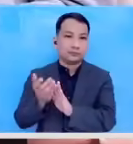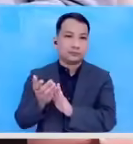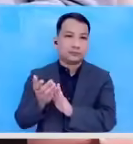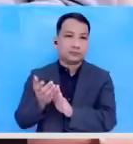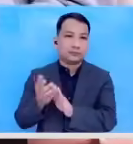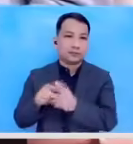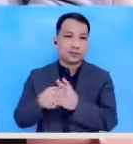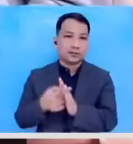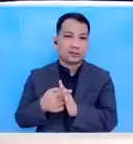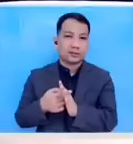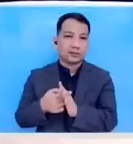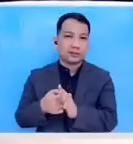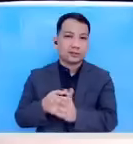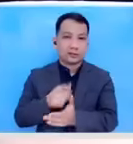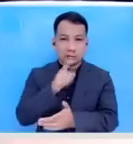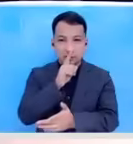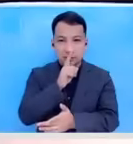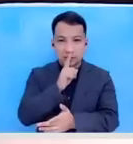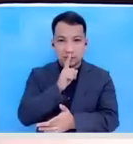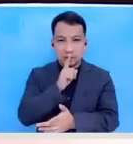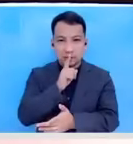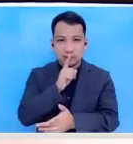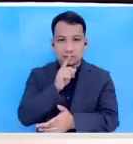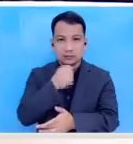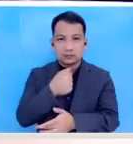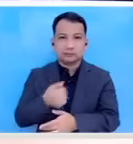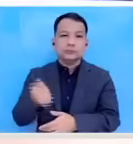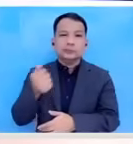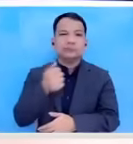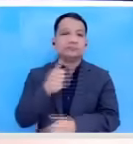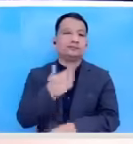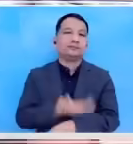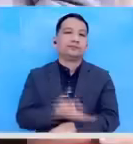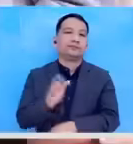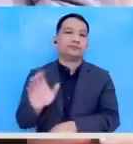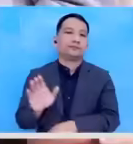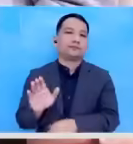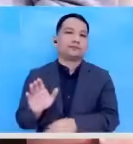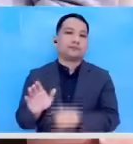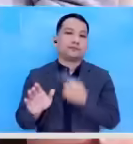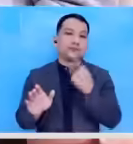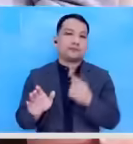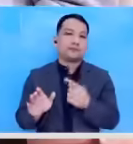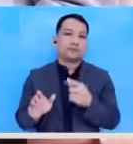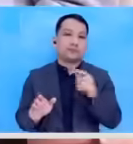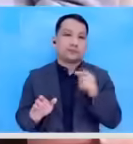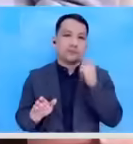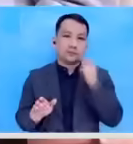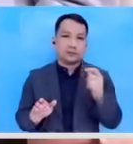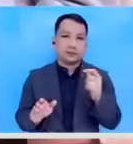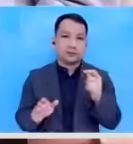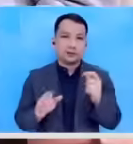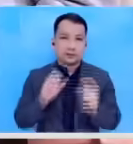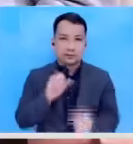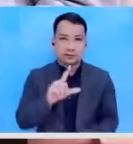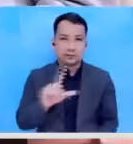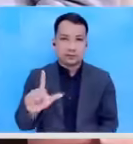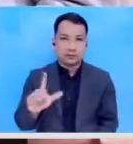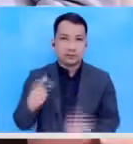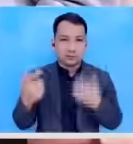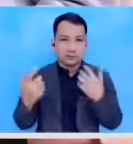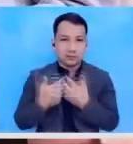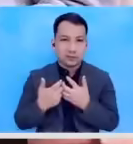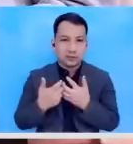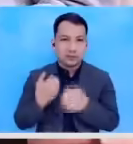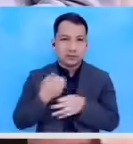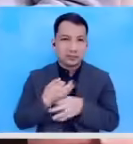very quiet like this. Parang she's eldest niya. Parang yung anak ko. Mm-hmm. So sabi ko kay Tony, alam mo, Tones, para kang si Cal, kaya nag-drive tayo. And you know what?